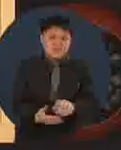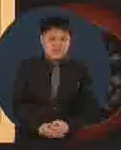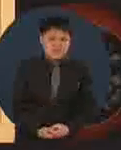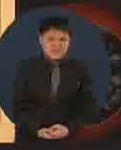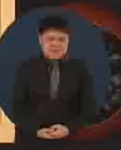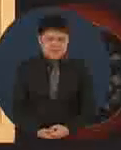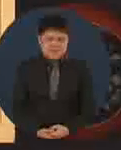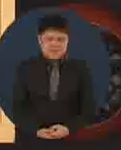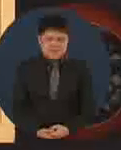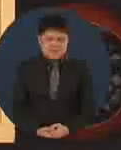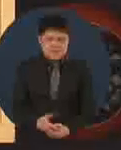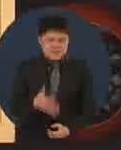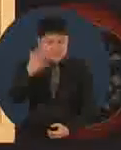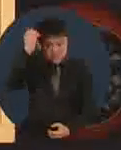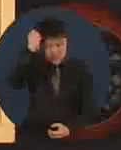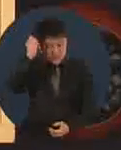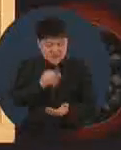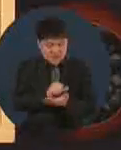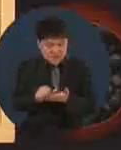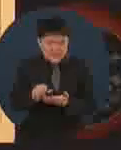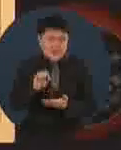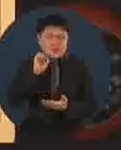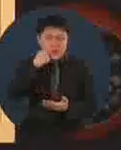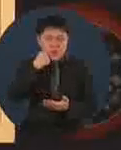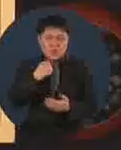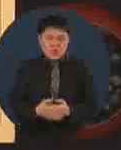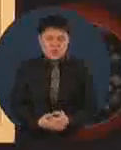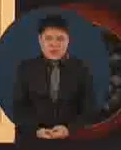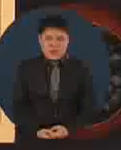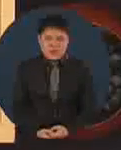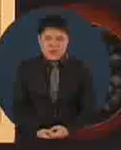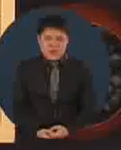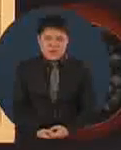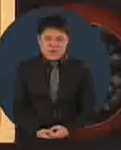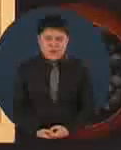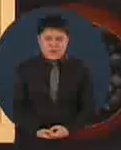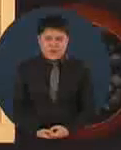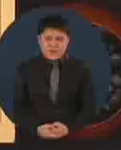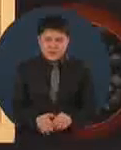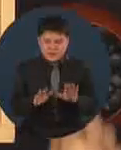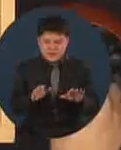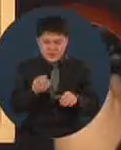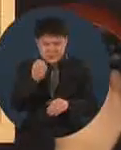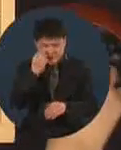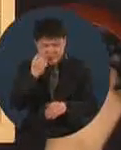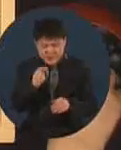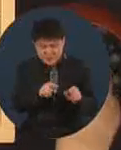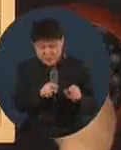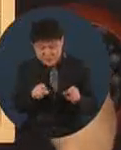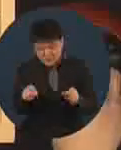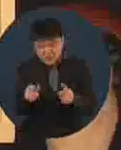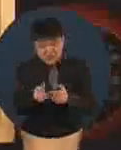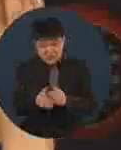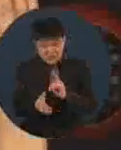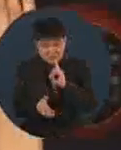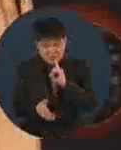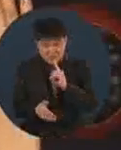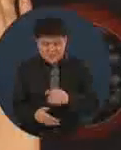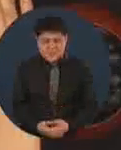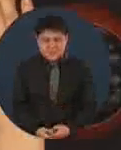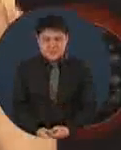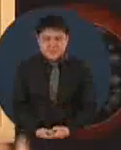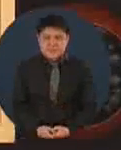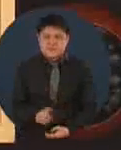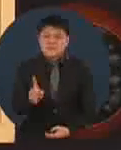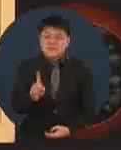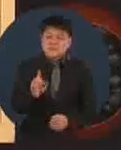바둑은 기억을 지울 수가 없습니다. 자, 여기서 묘한 수가 가만히 느는 수입니다. 늘게 돼서는